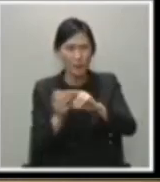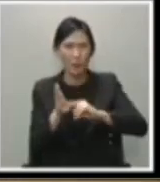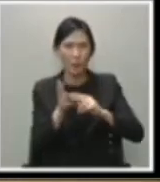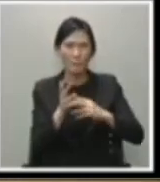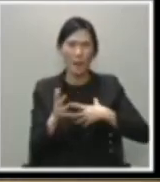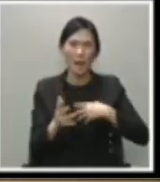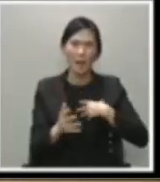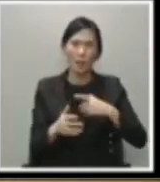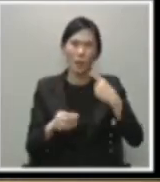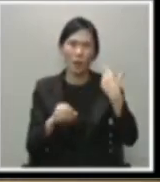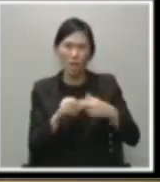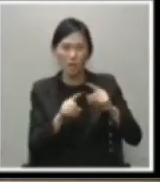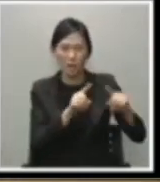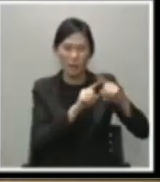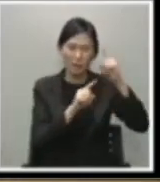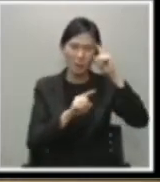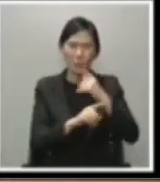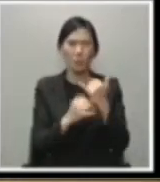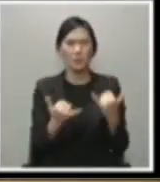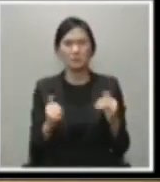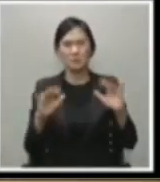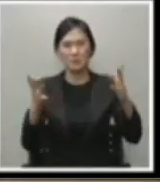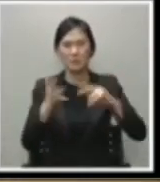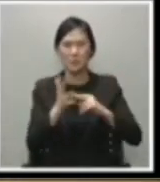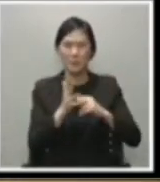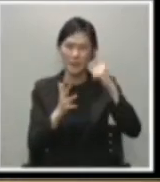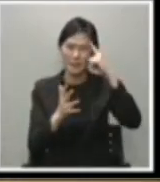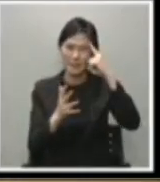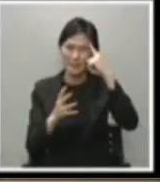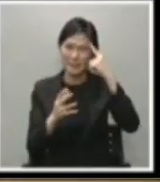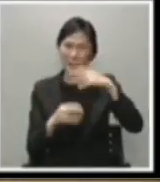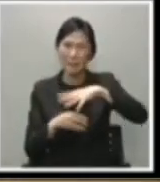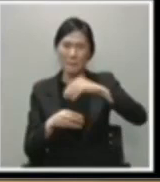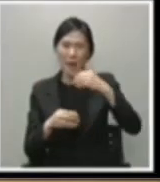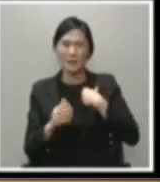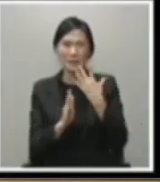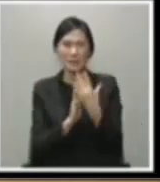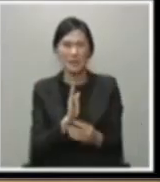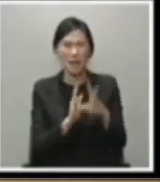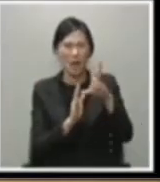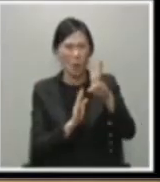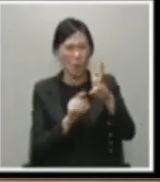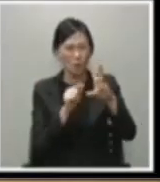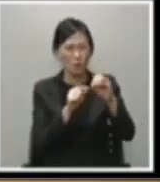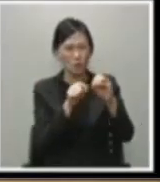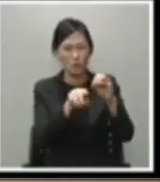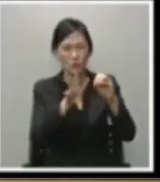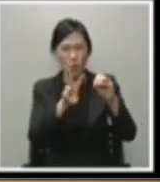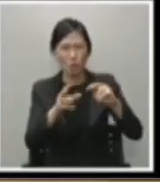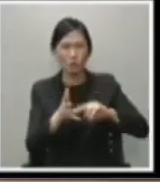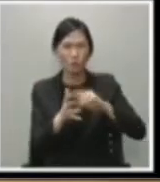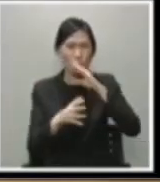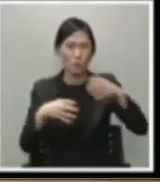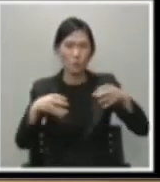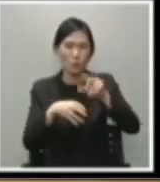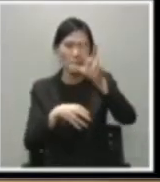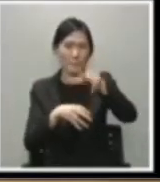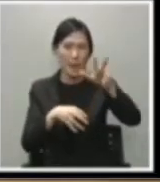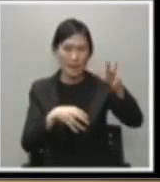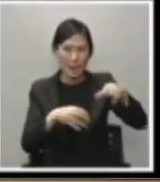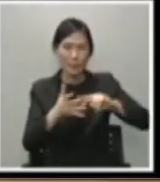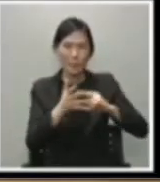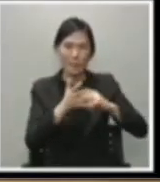พูดถึงว่าเพราะวันนี้ไม่มีครับมันสำปะหลัง3บาทเหลือ6สลึงท่านประธานครับถ้าพรรคเพื่อไทยเป็นรัฐบาลนะครับ